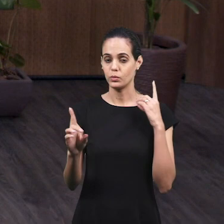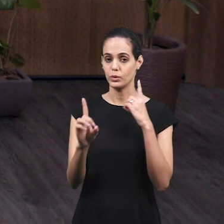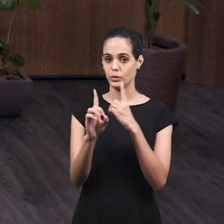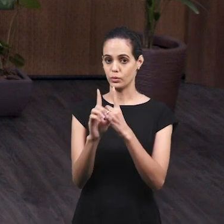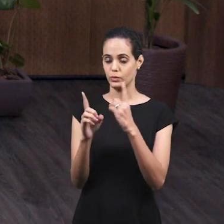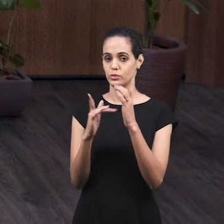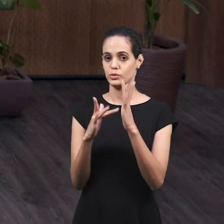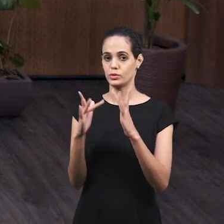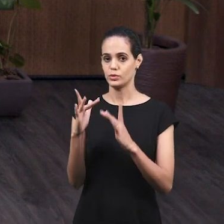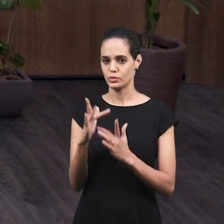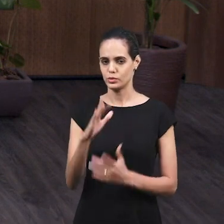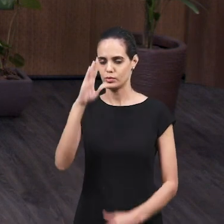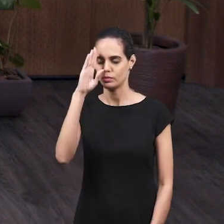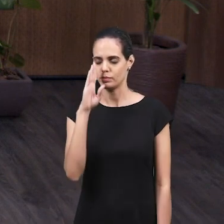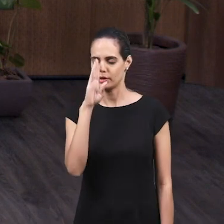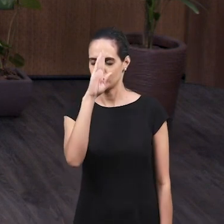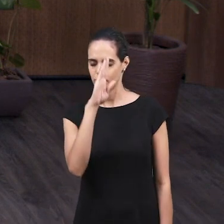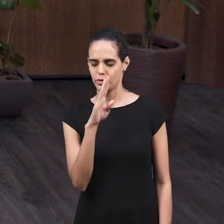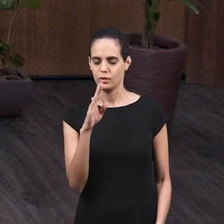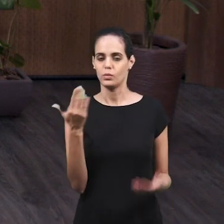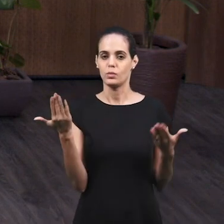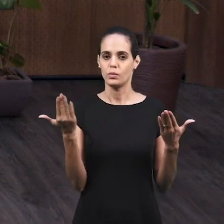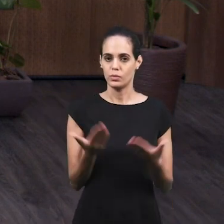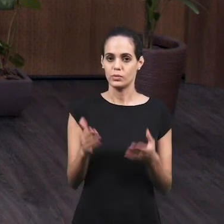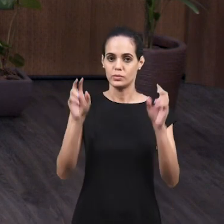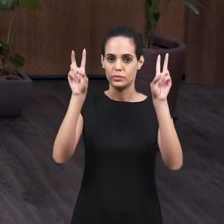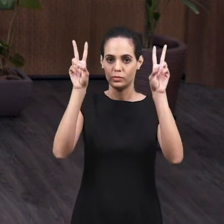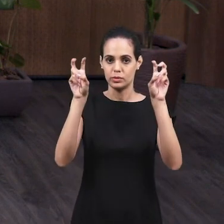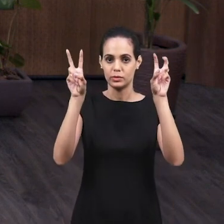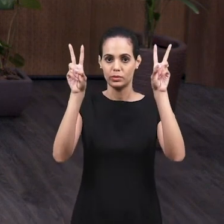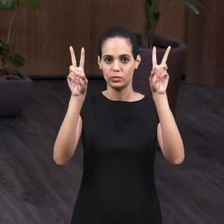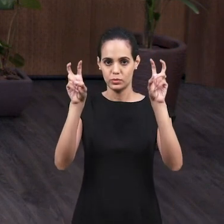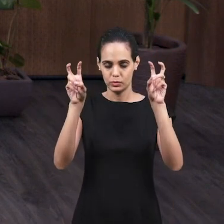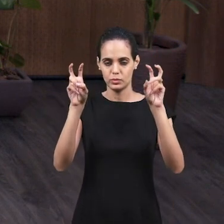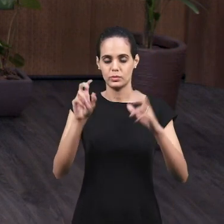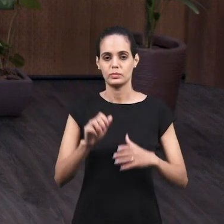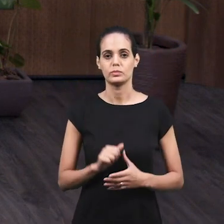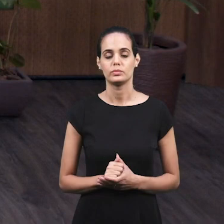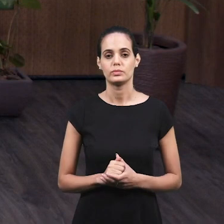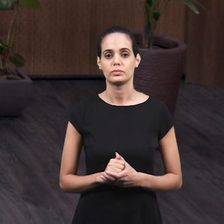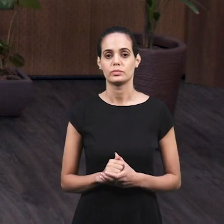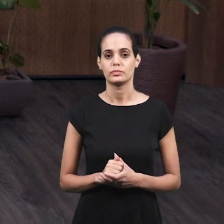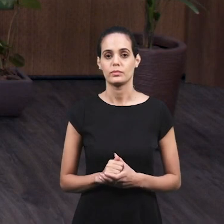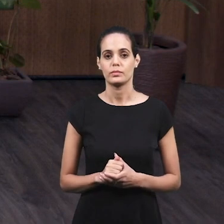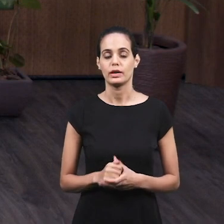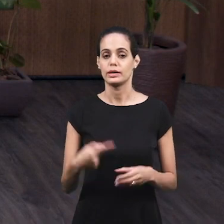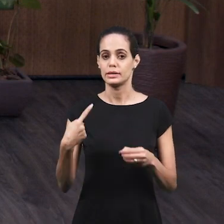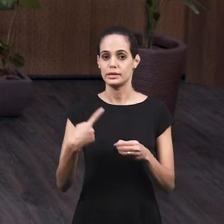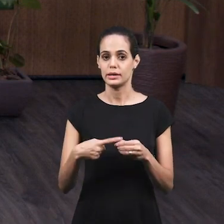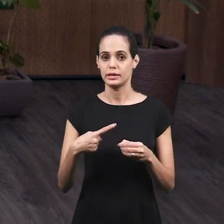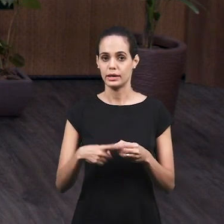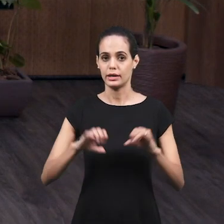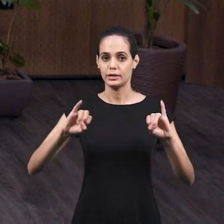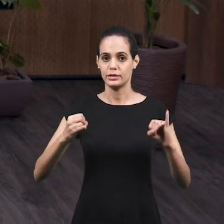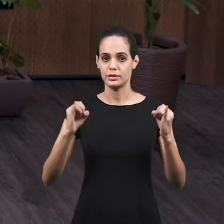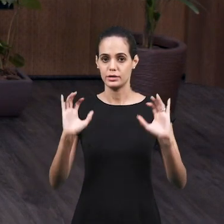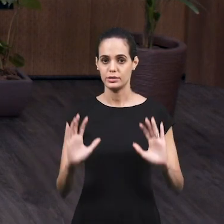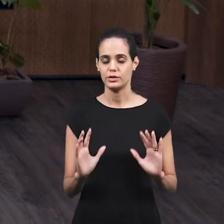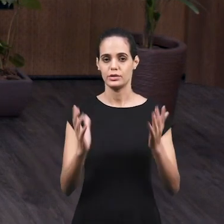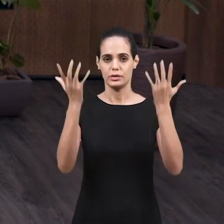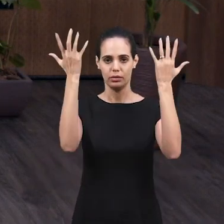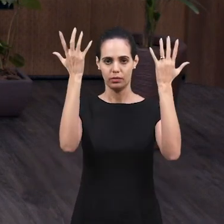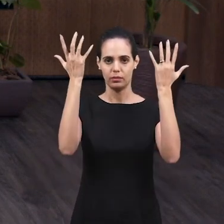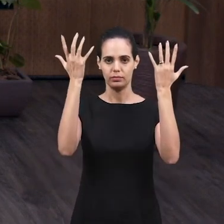éternelle. La rencontre du Seigneur Jésus avec Bartimée, qui est notre sujet aujourd'hui, se donnait dans la ville